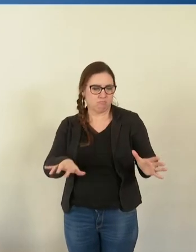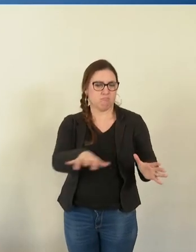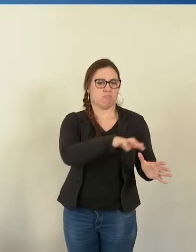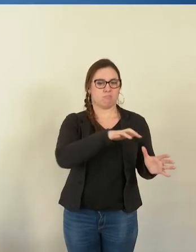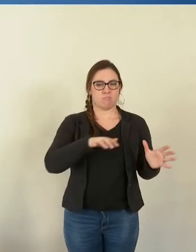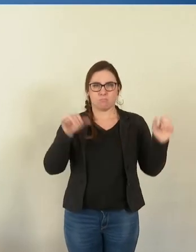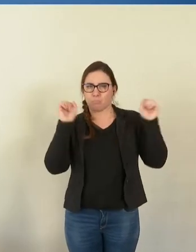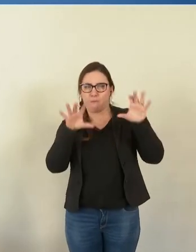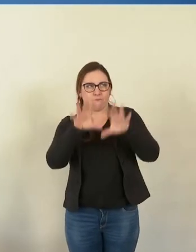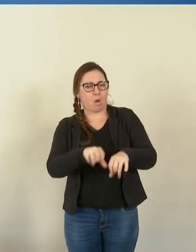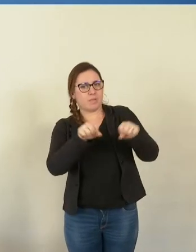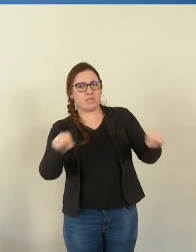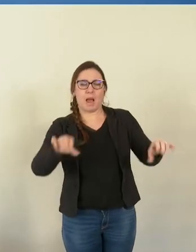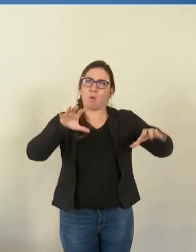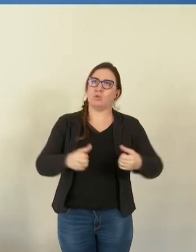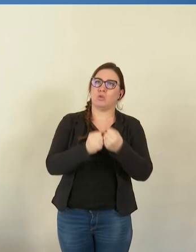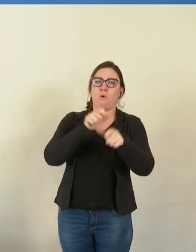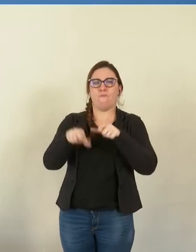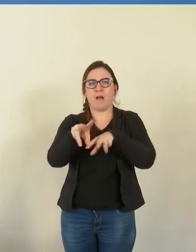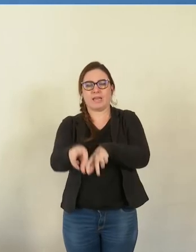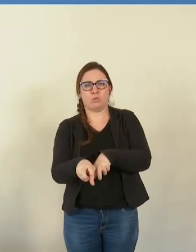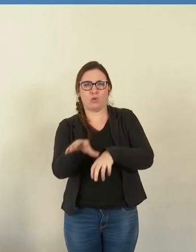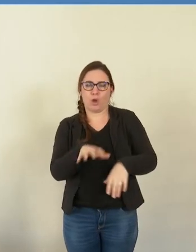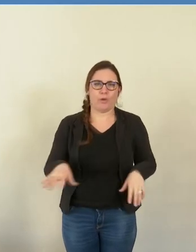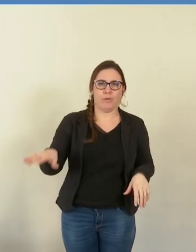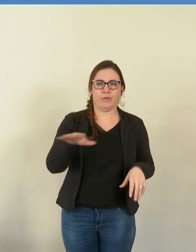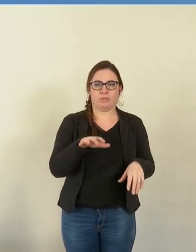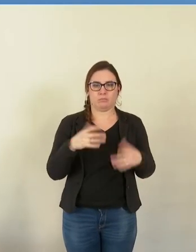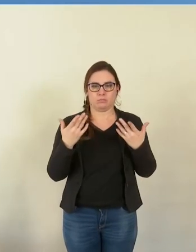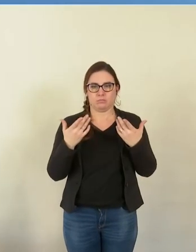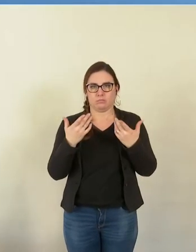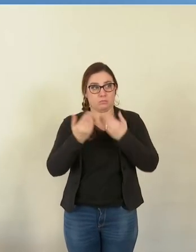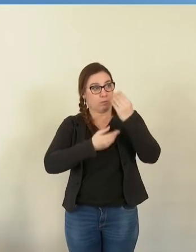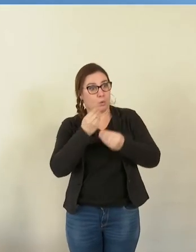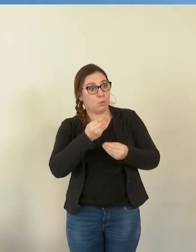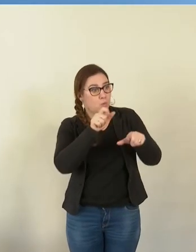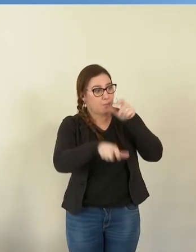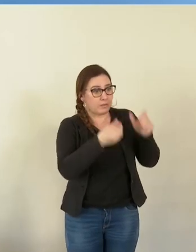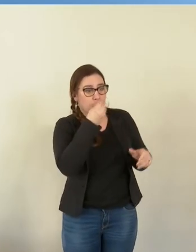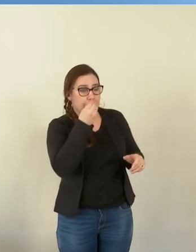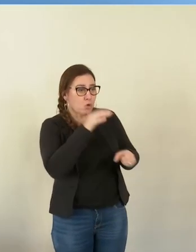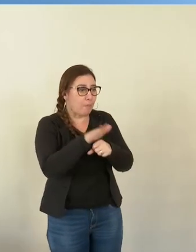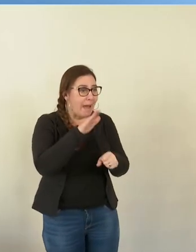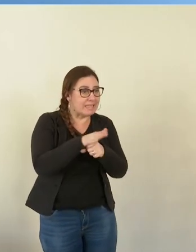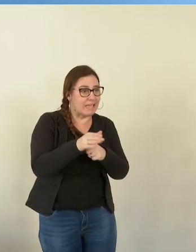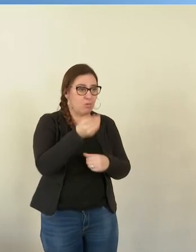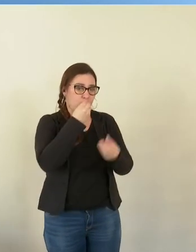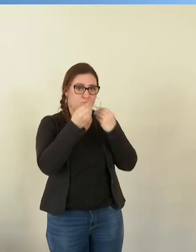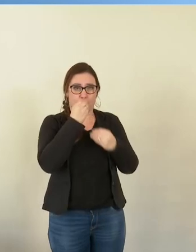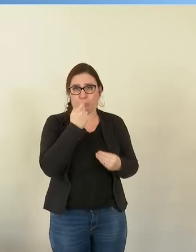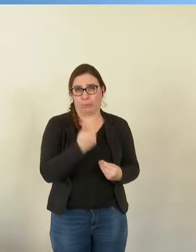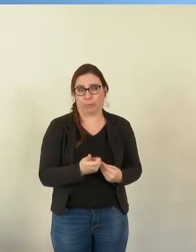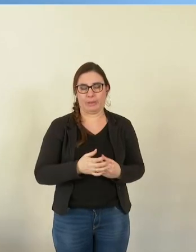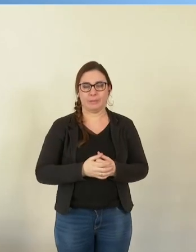serait vraiment formidable pour sauver les agriculteurs et et tout et tous ceux qui ne mangent pas à leur fin ou pas assez